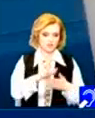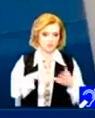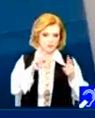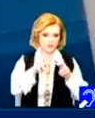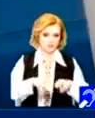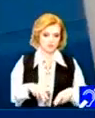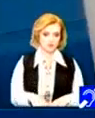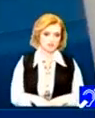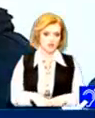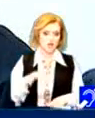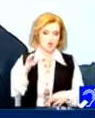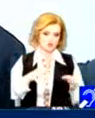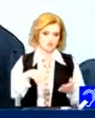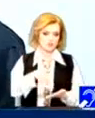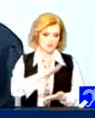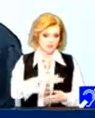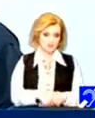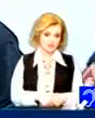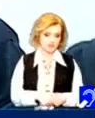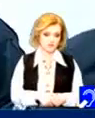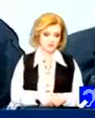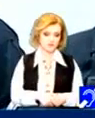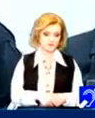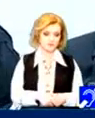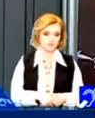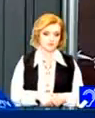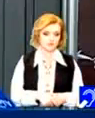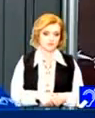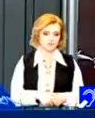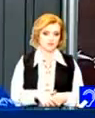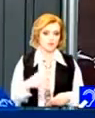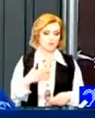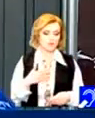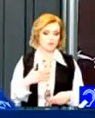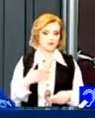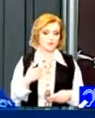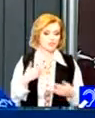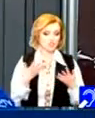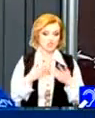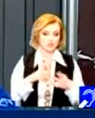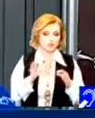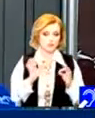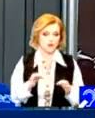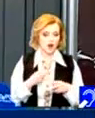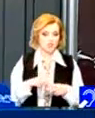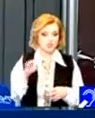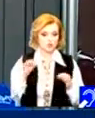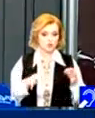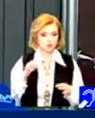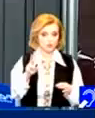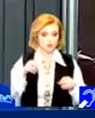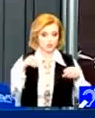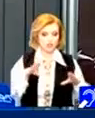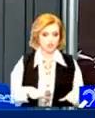stabilit sentința. Instanța a respins ca fiind neîntemeiată solicitarea. Nu consideram corect că acești judecători care s-au pronunțat